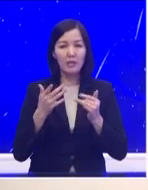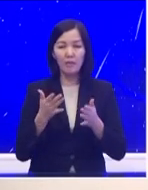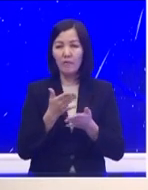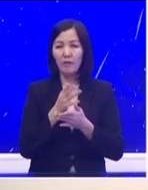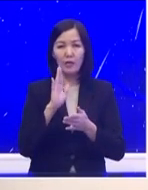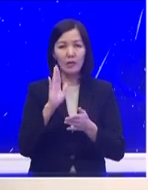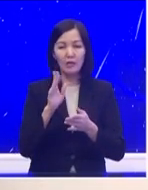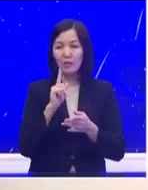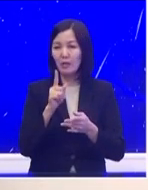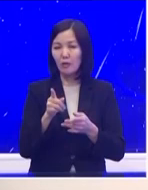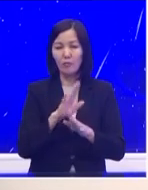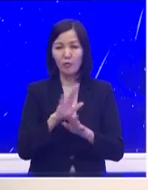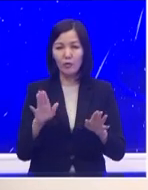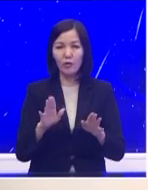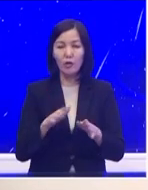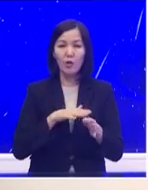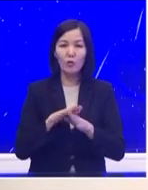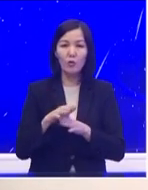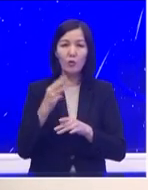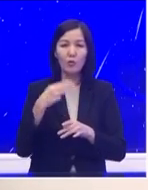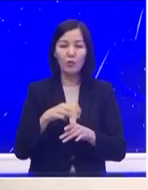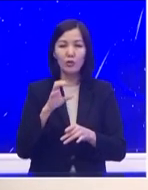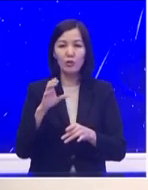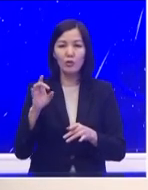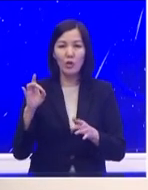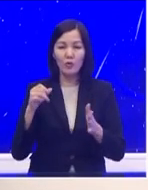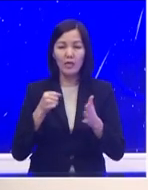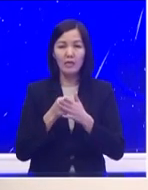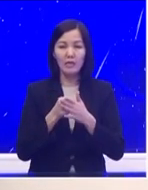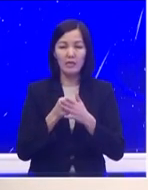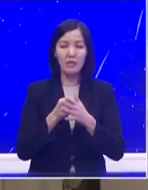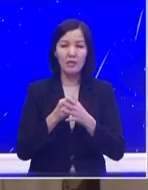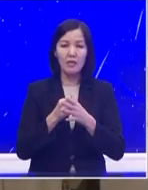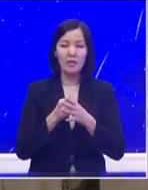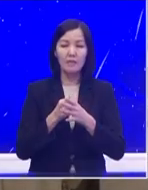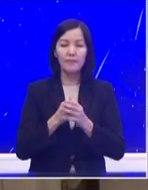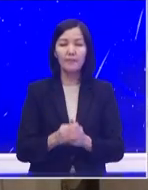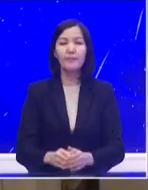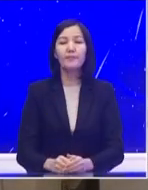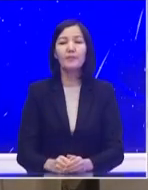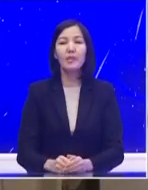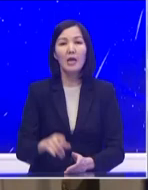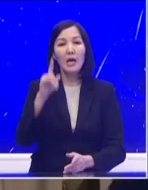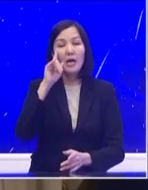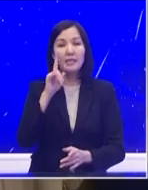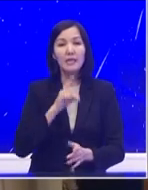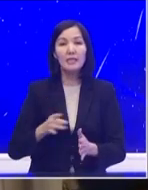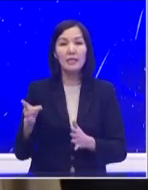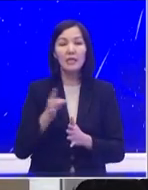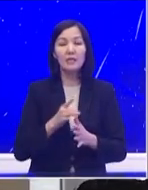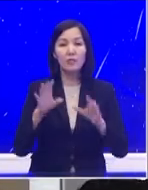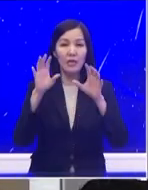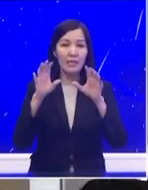қарастырылмайды. Толық жаңа 30-сәуірге дейін өткізілген заңды түрде болып саналады. Дегенмен Қазақстан Республикасы